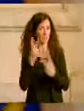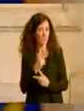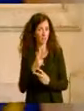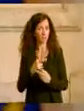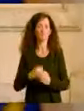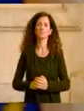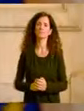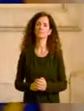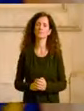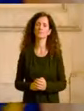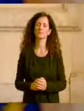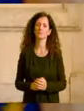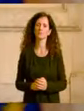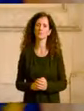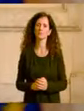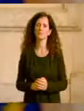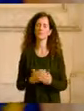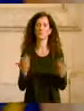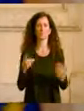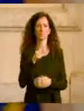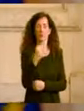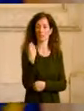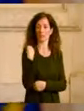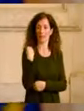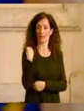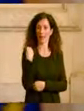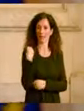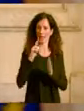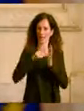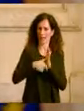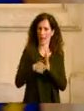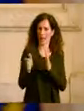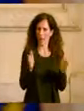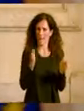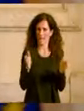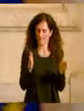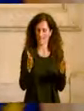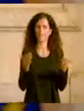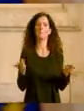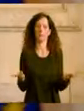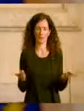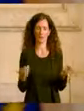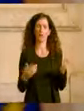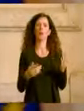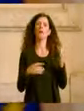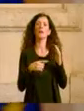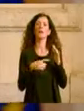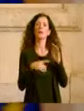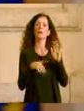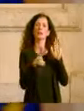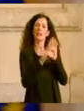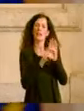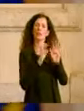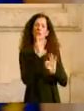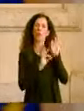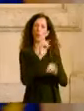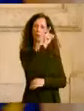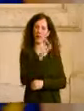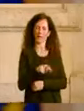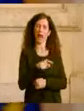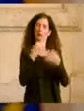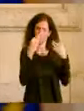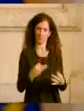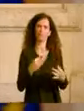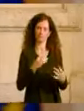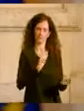Allora, per quanto riguarda, lei mi chiedeva i tempi, Cura Italia è in sede di conversione, quindi siamo in addirittura